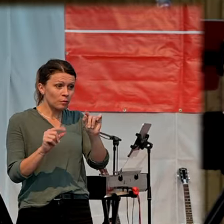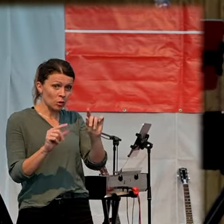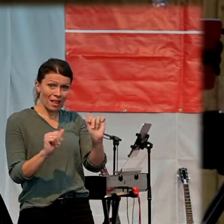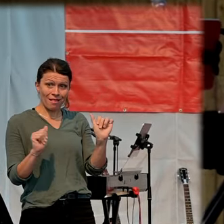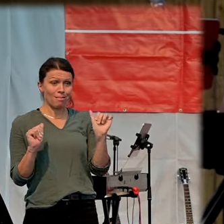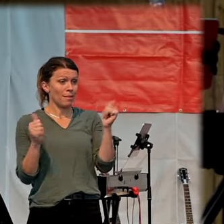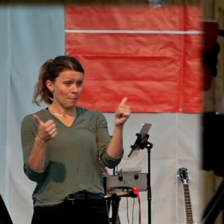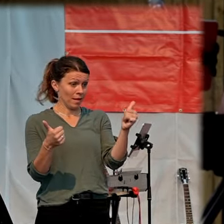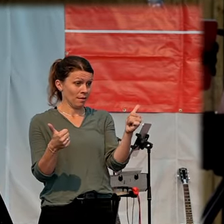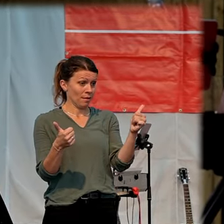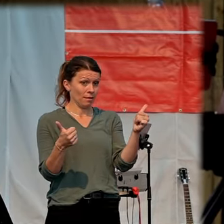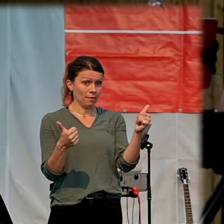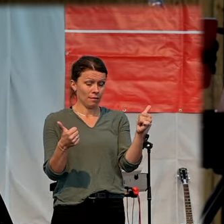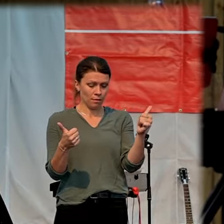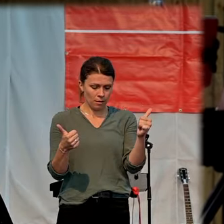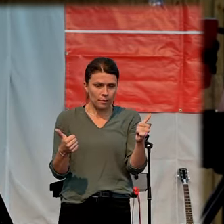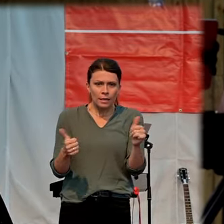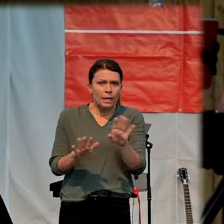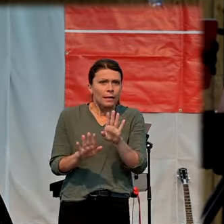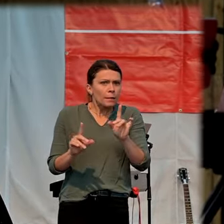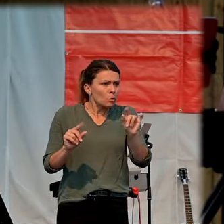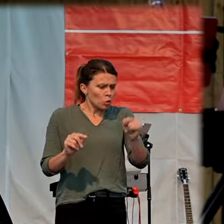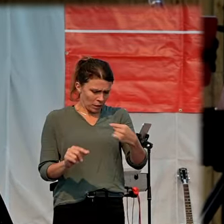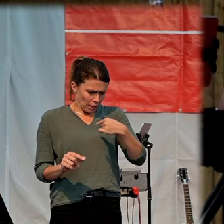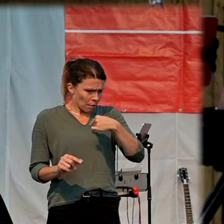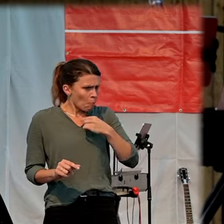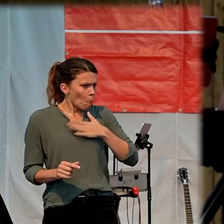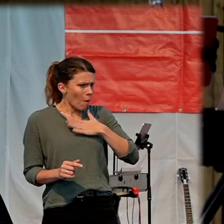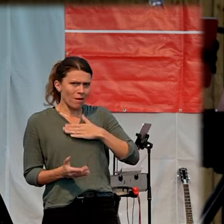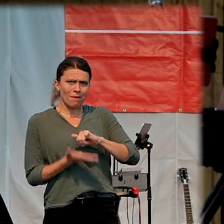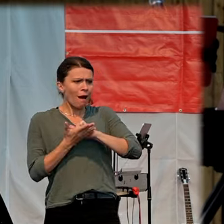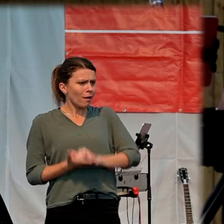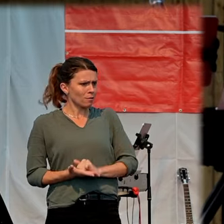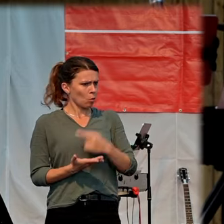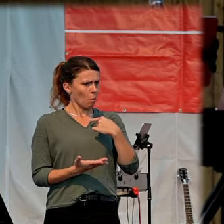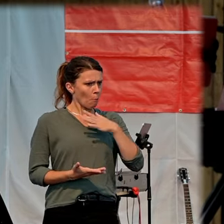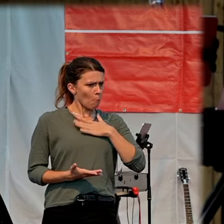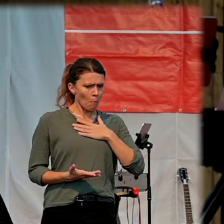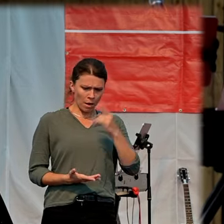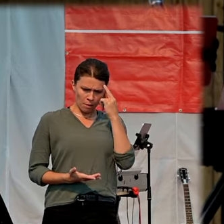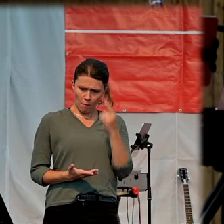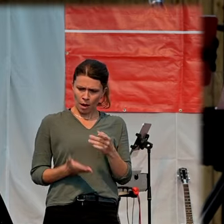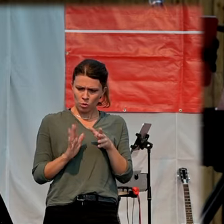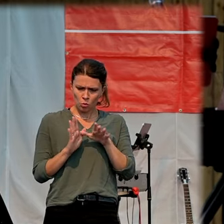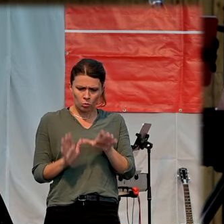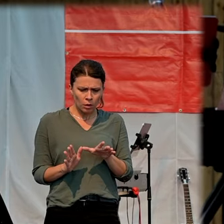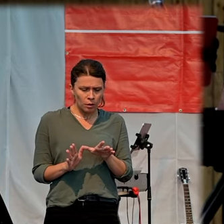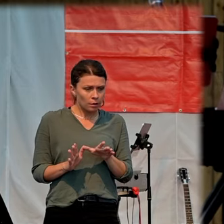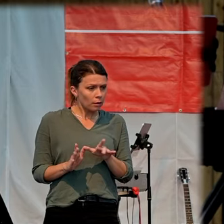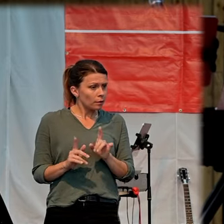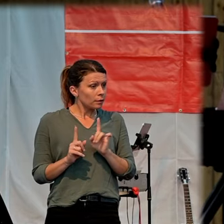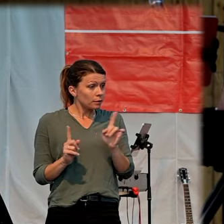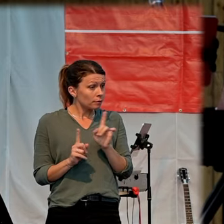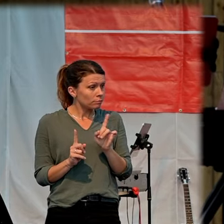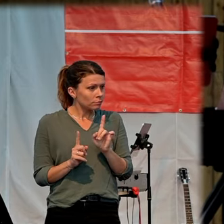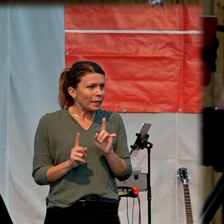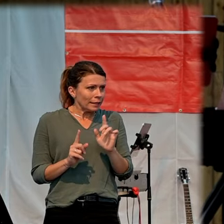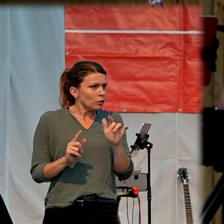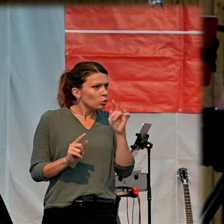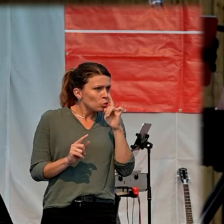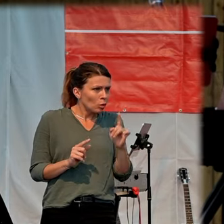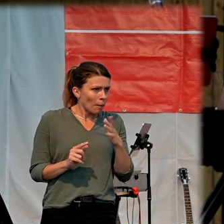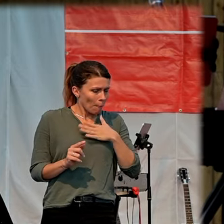nicht Objekt meiner Betrachtung. Das in zweiter Linie. In erster Linie ist